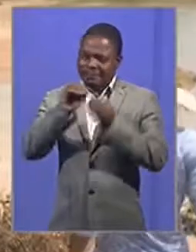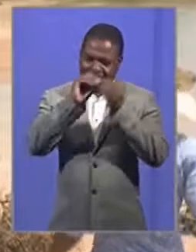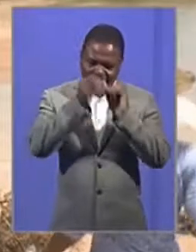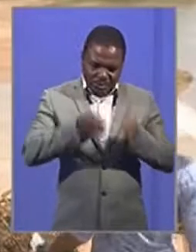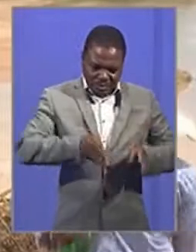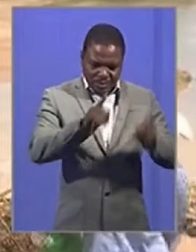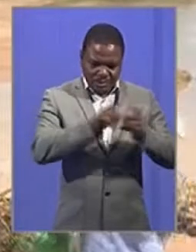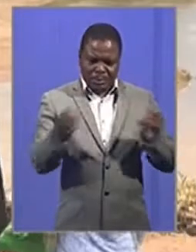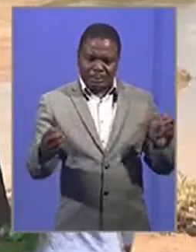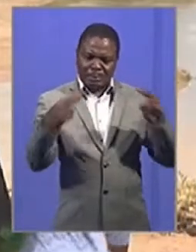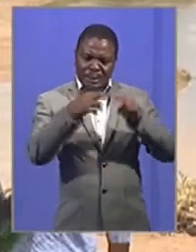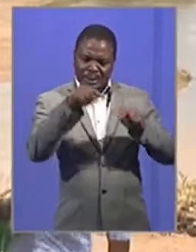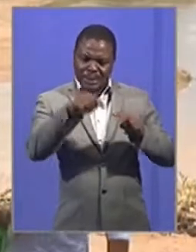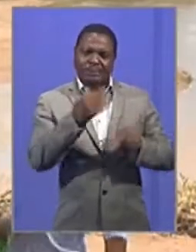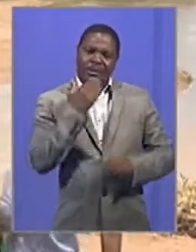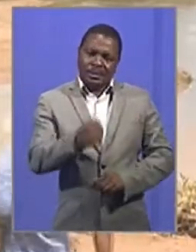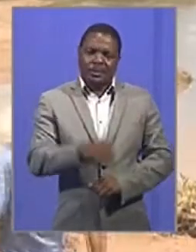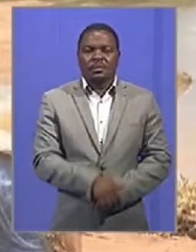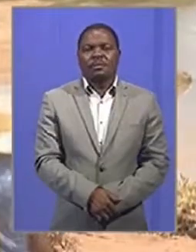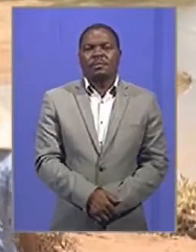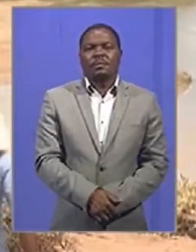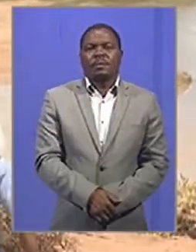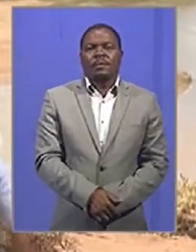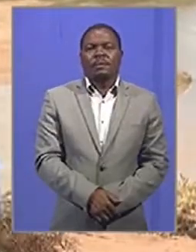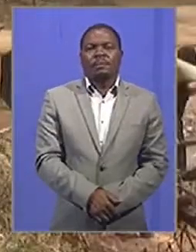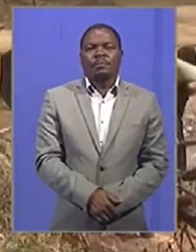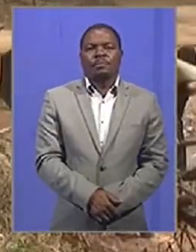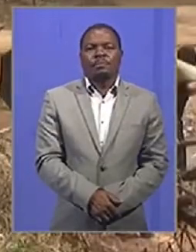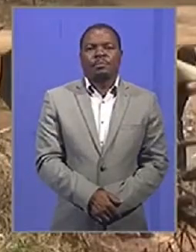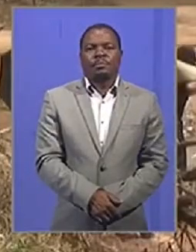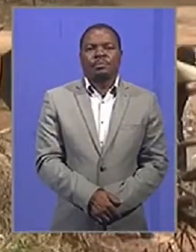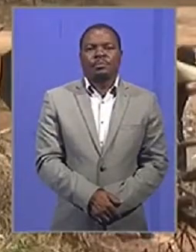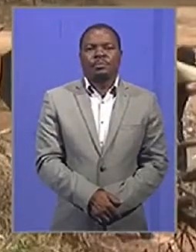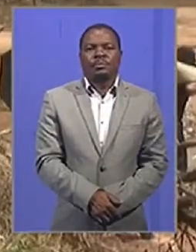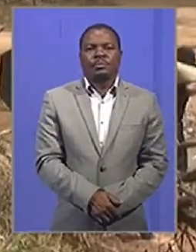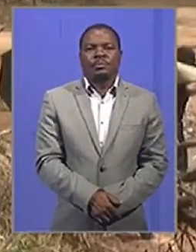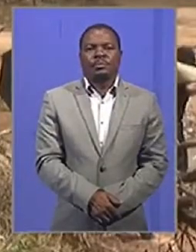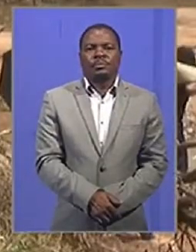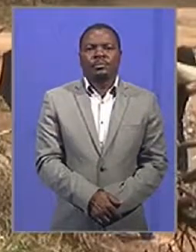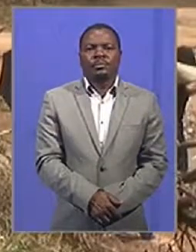senyegileng. Itumeleng Kgajane, SABC News, Krepan, mo North West.